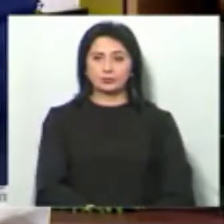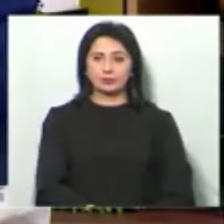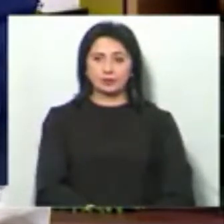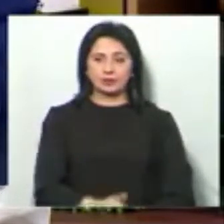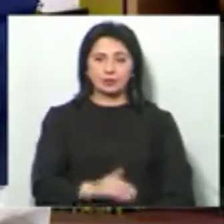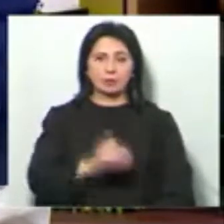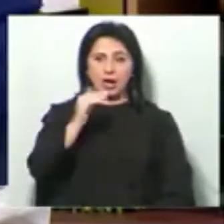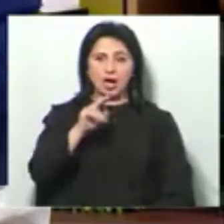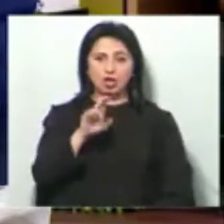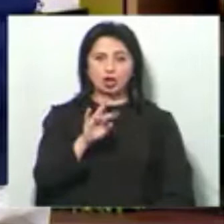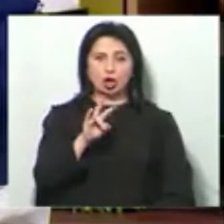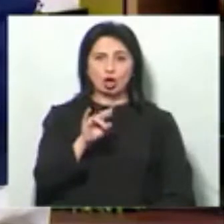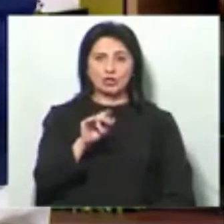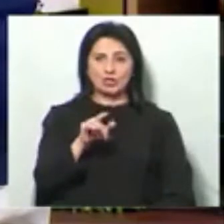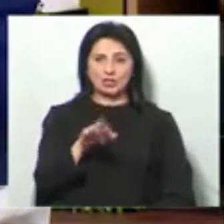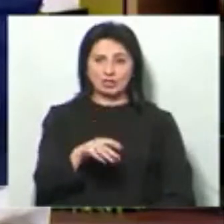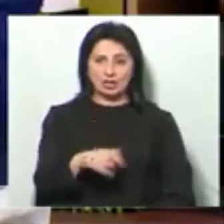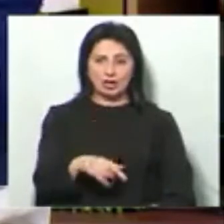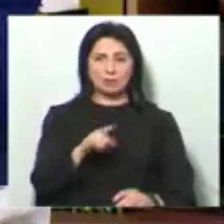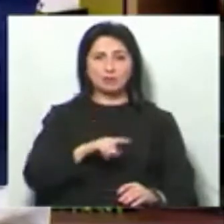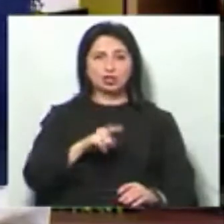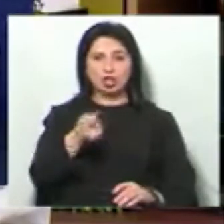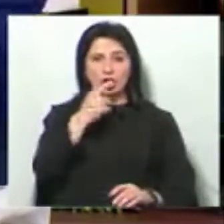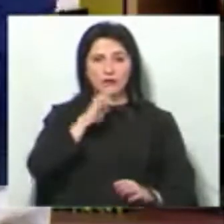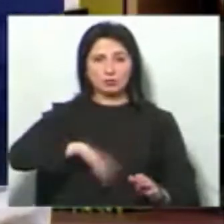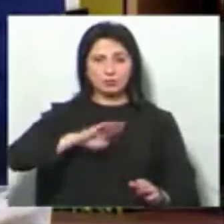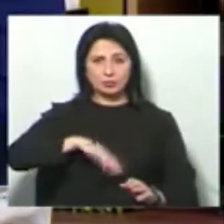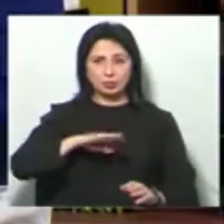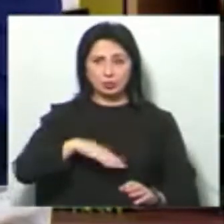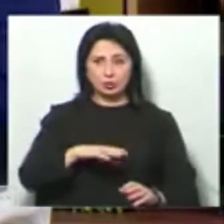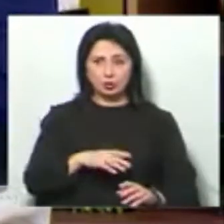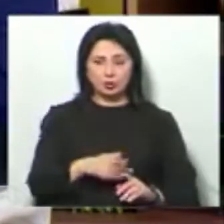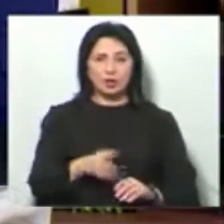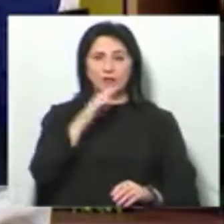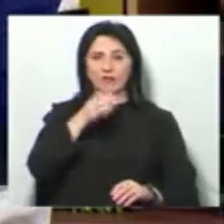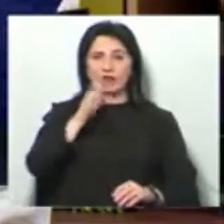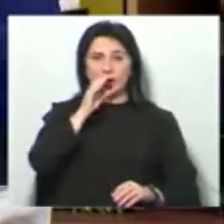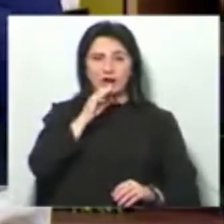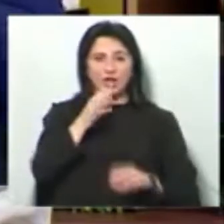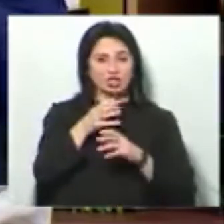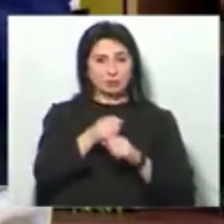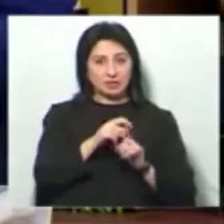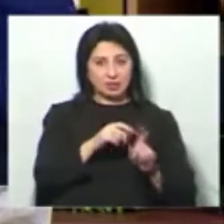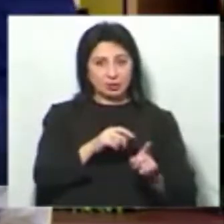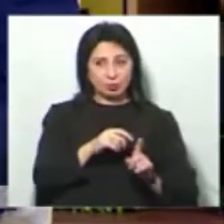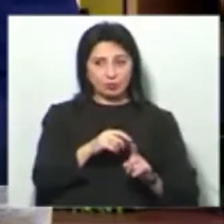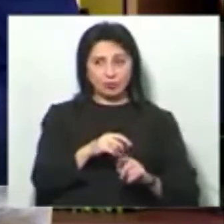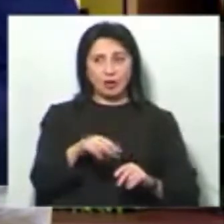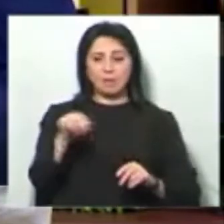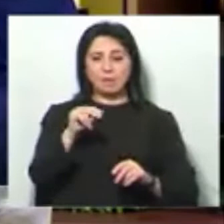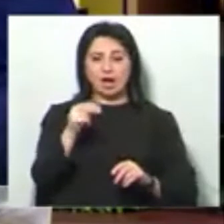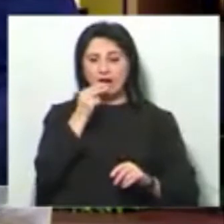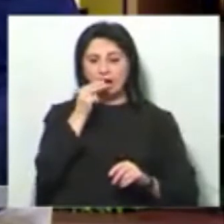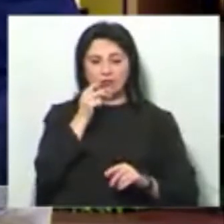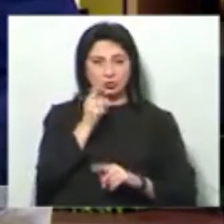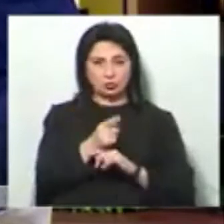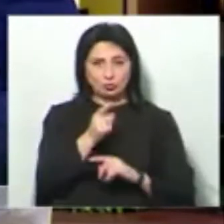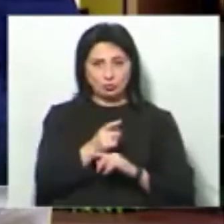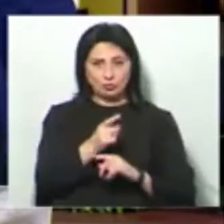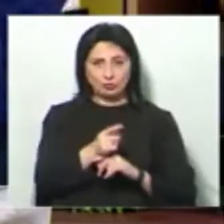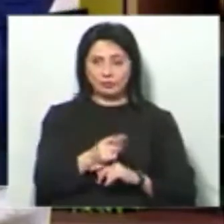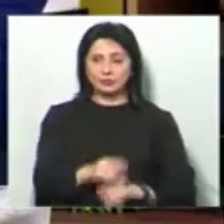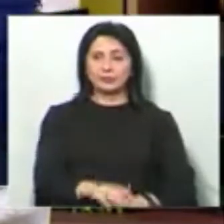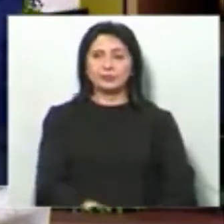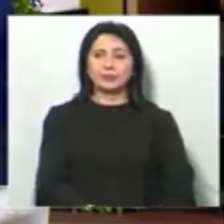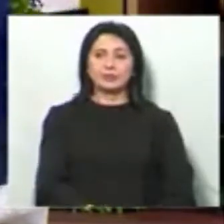Magalidozit diuretikeb shardenebs, unda iqos sitxis mokhmareba shemtsirebuli, marilensa, marilis kvetris